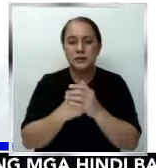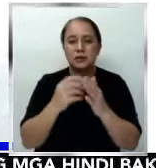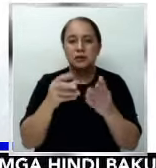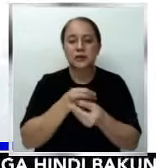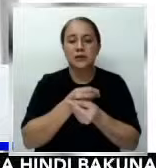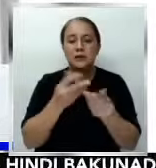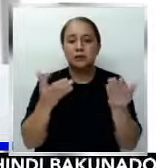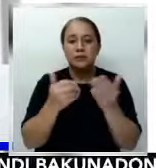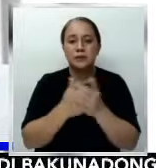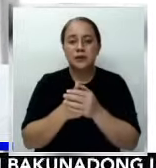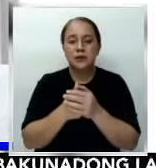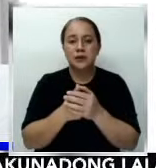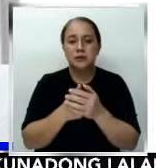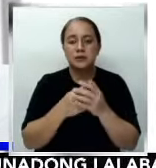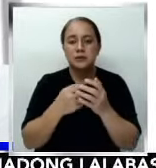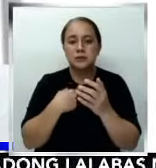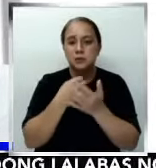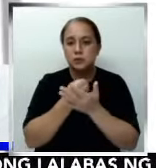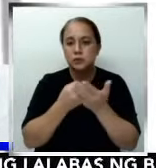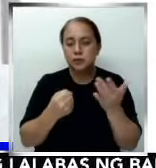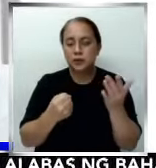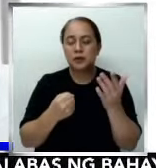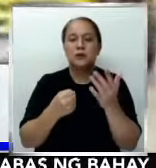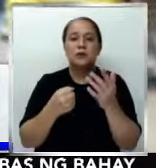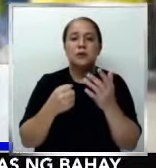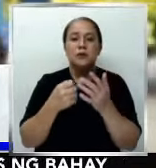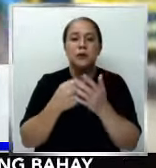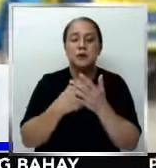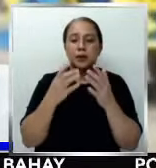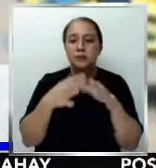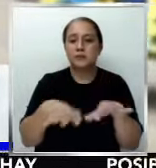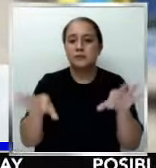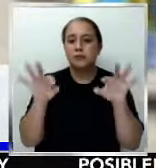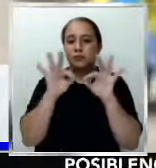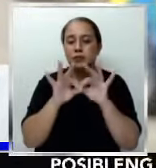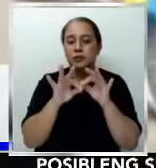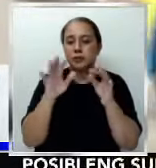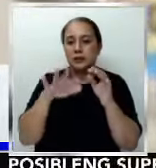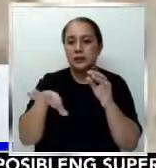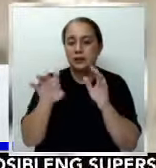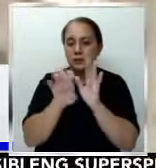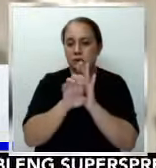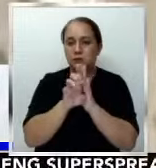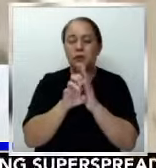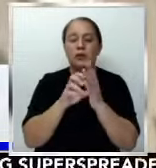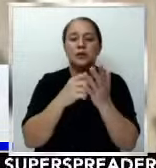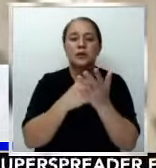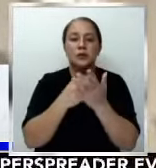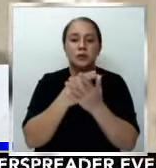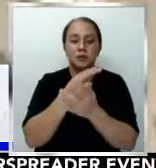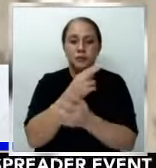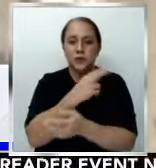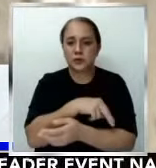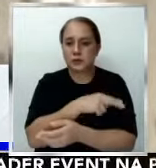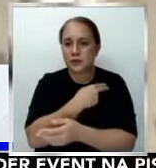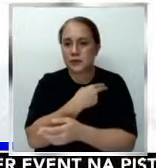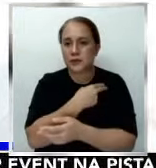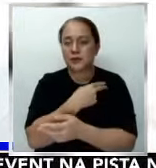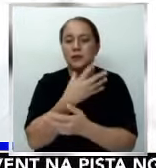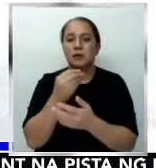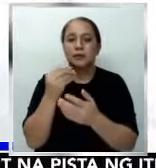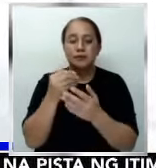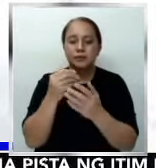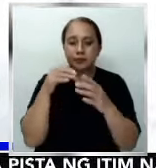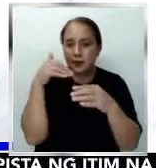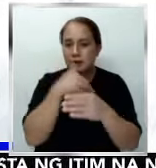ng pansamantalang supply ng kuryente ang mga essential establishment gaya ng mga ospital, bangko, kapitolyo at city hall.